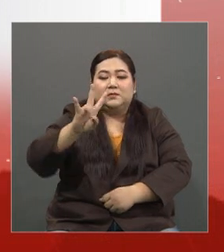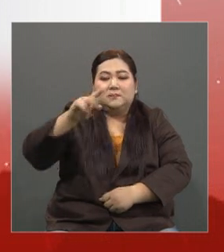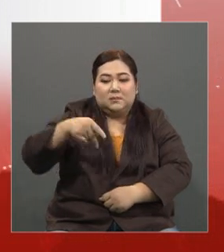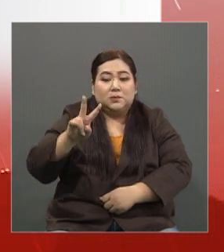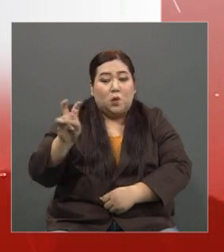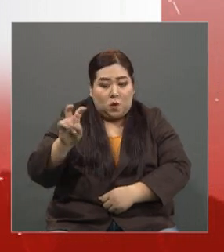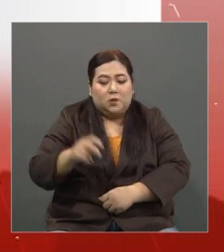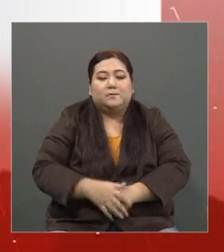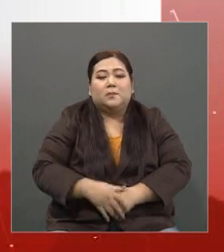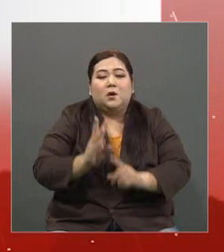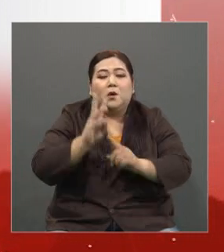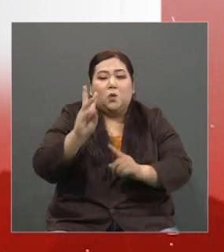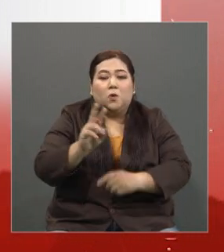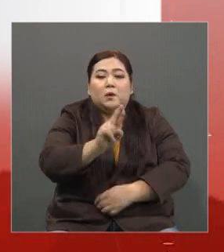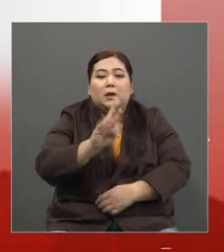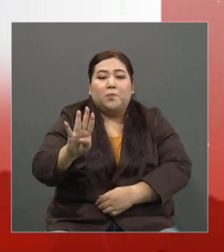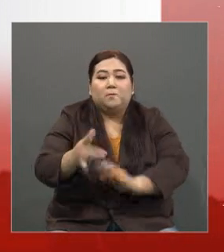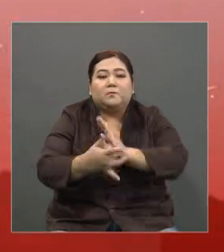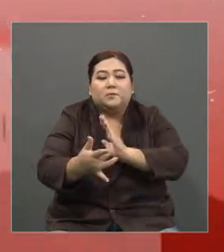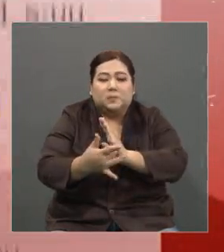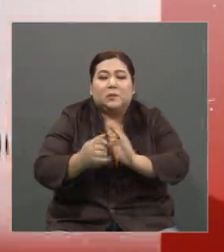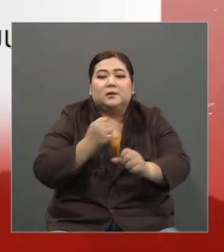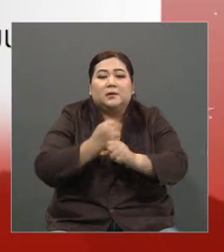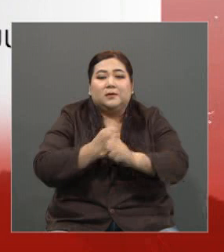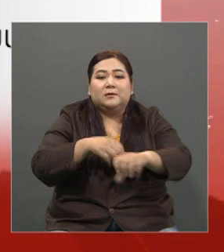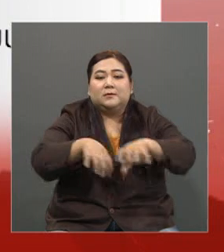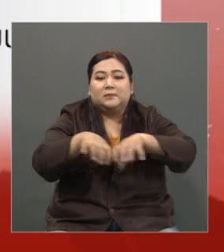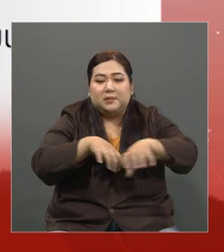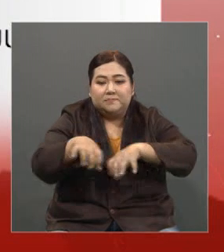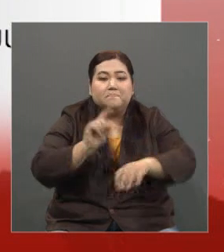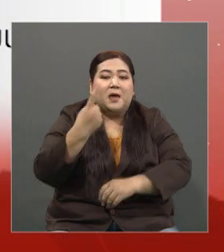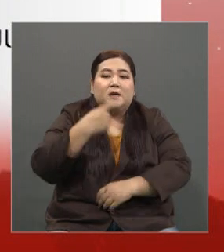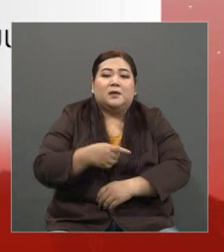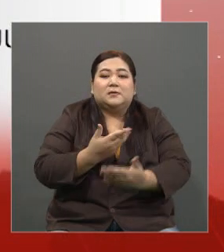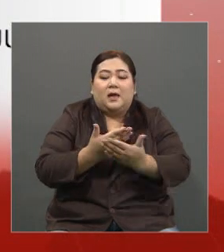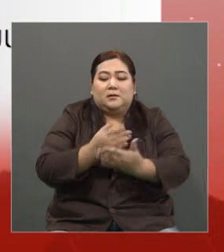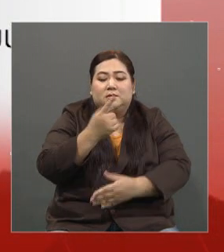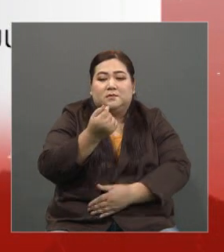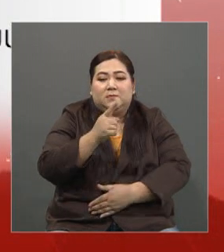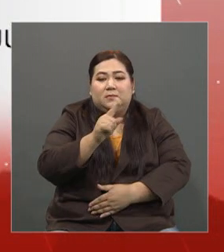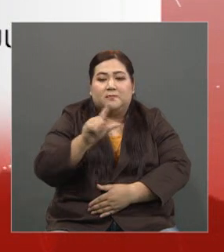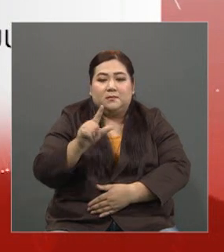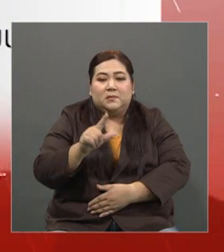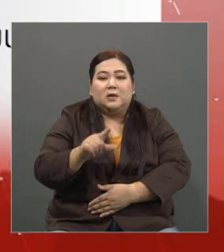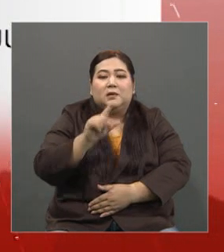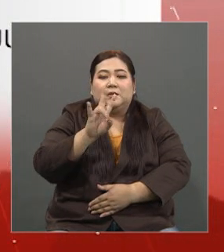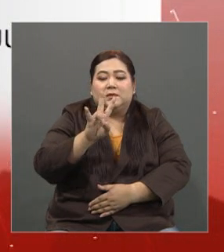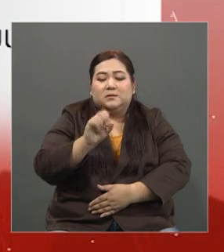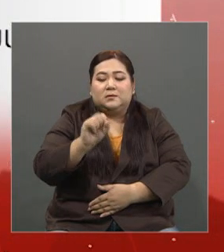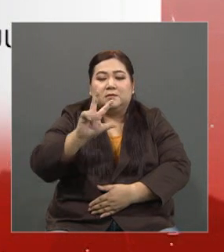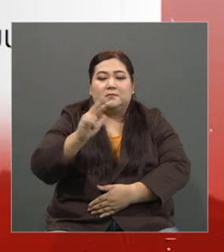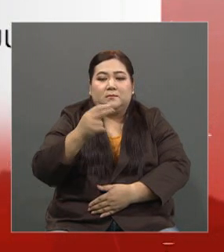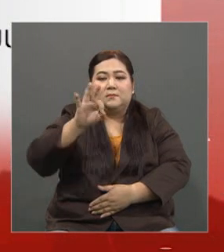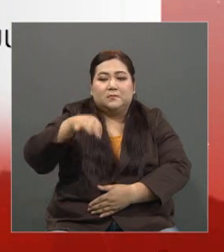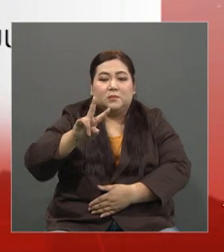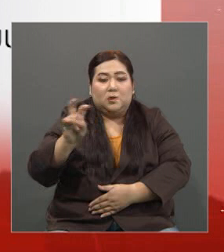ริหารจัดการ